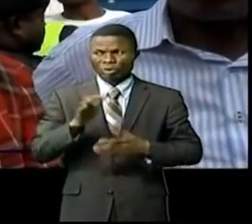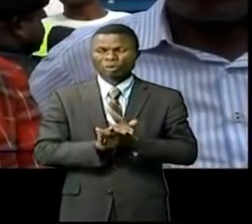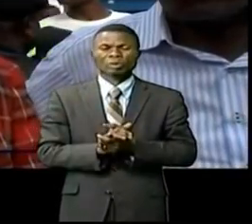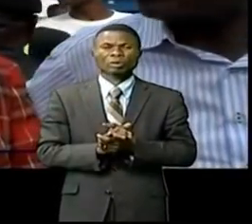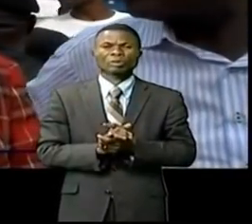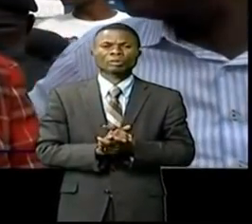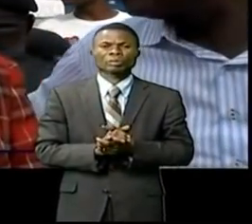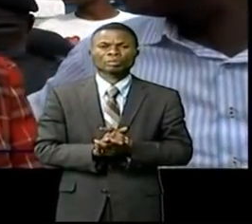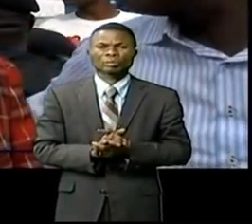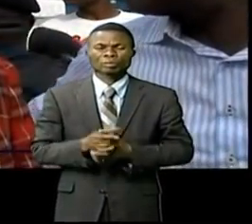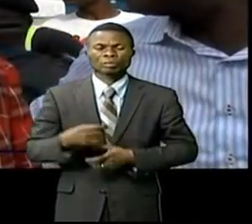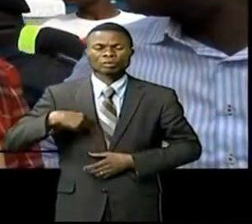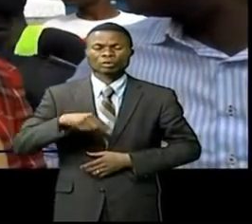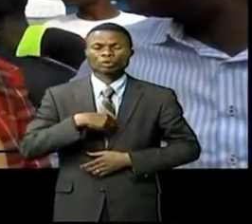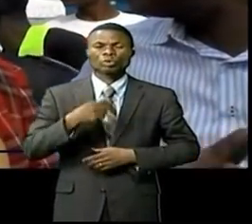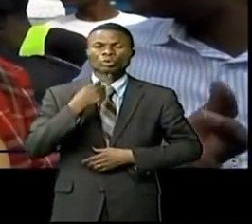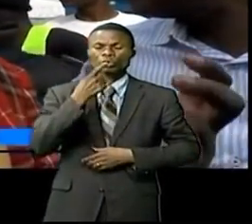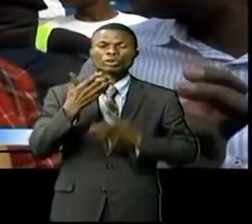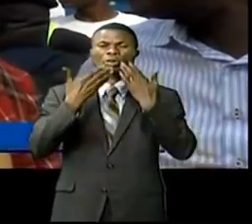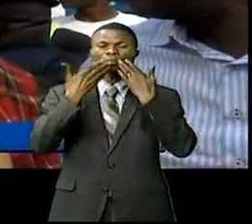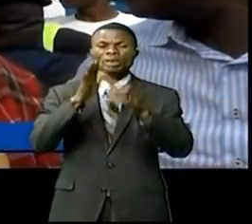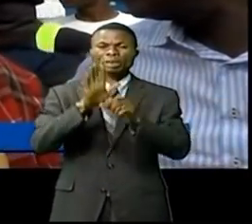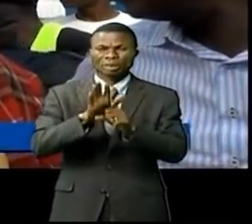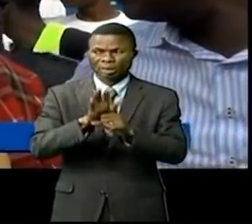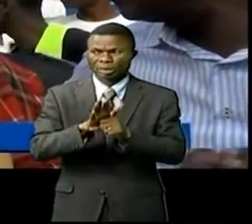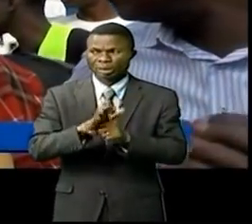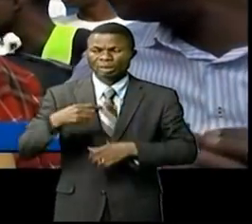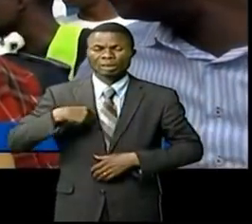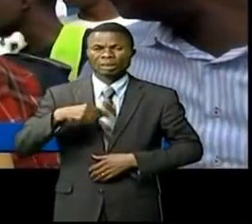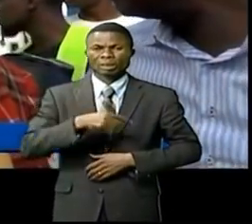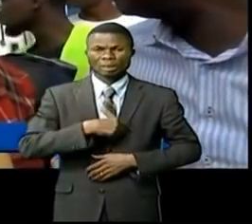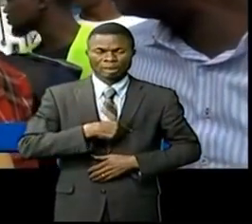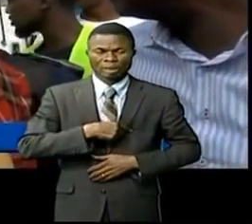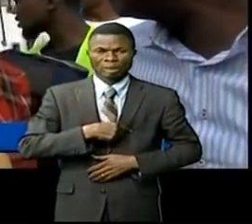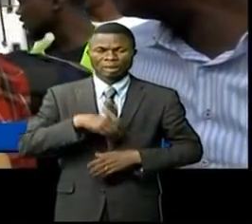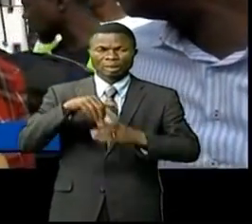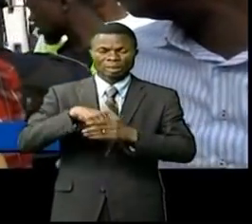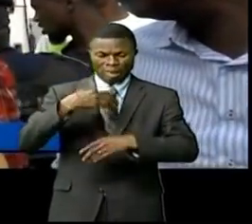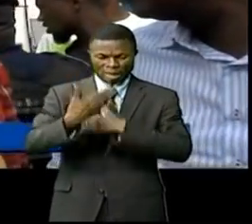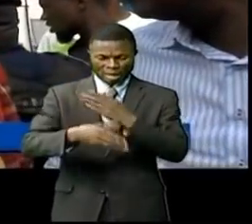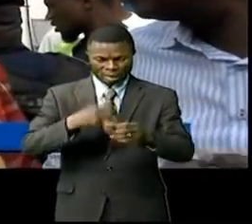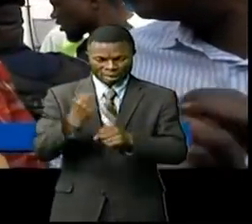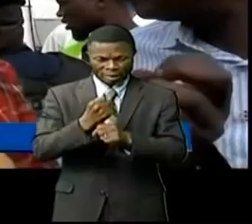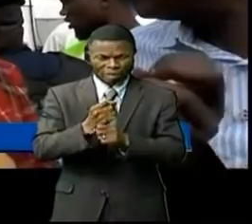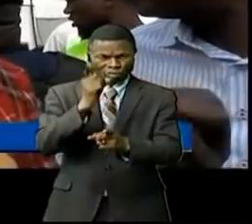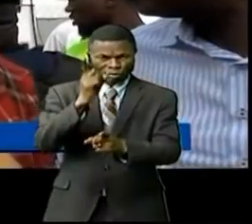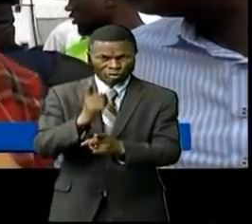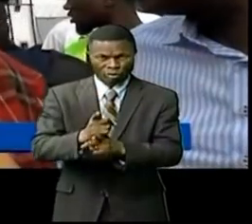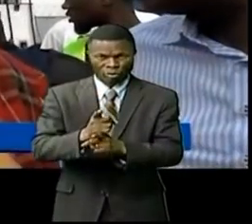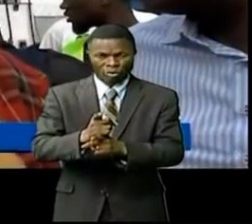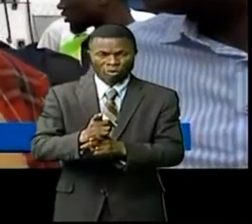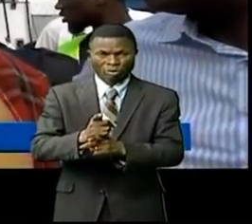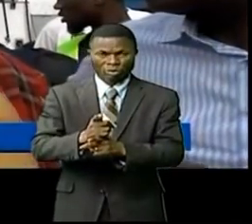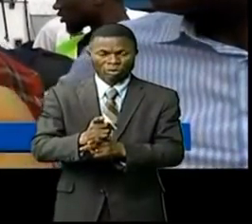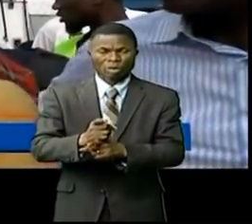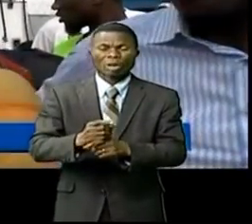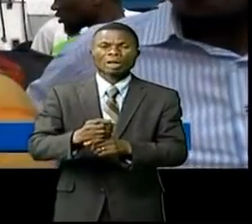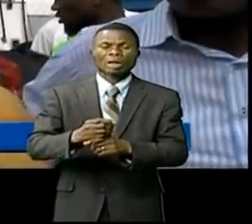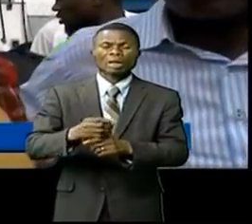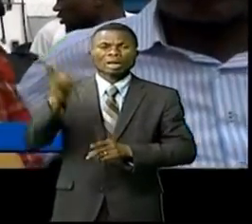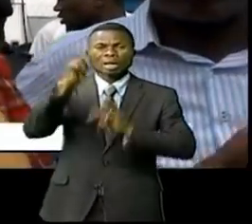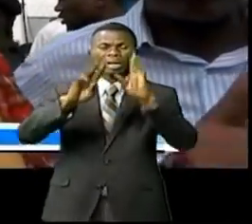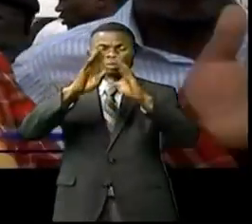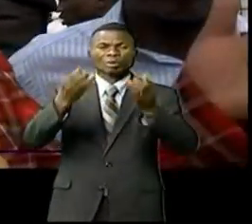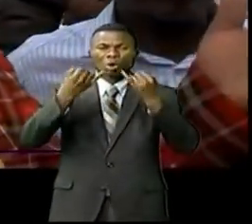la phase des promesses, nous sommes dans la phase du concret. Nous avons été alertés par la